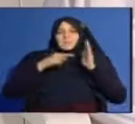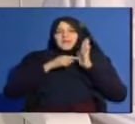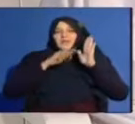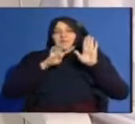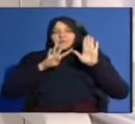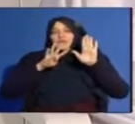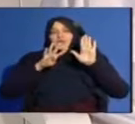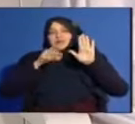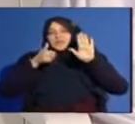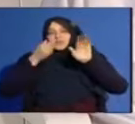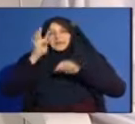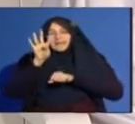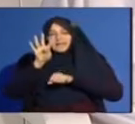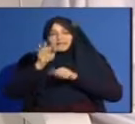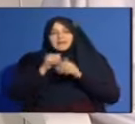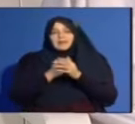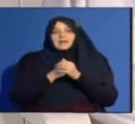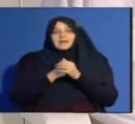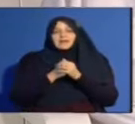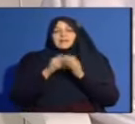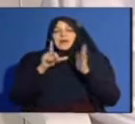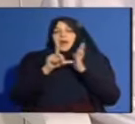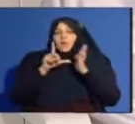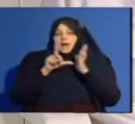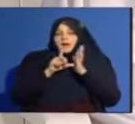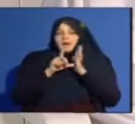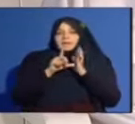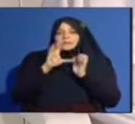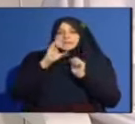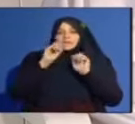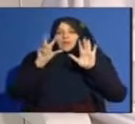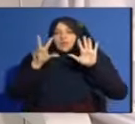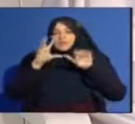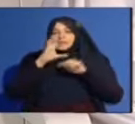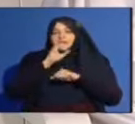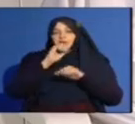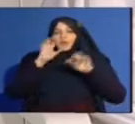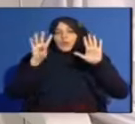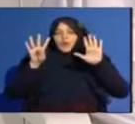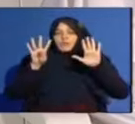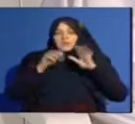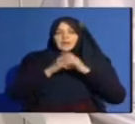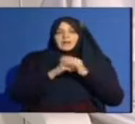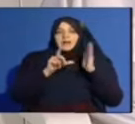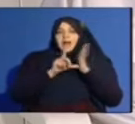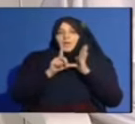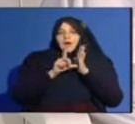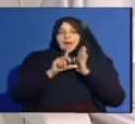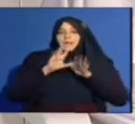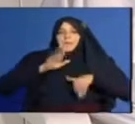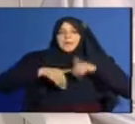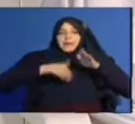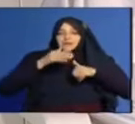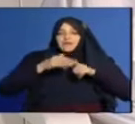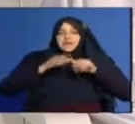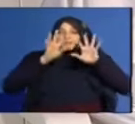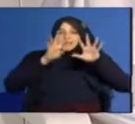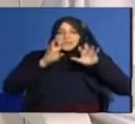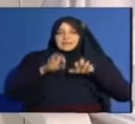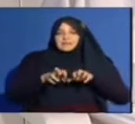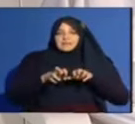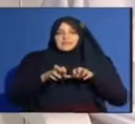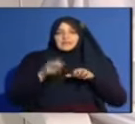وعملا بالقانون رقم 08-09 وهو قانون الإجراءات المدنية والإدارية